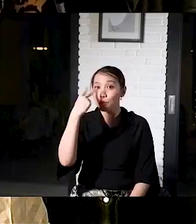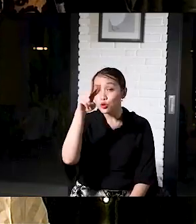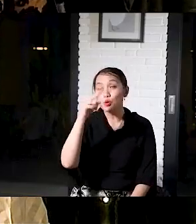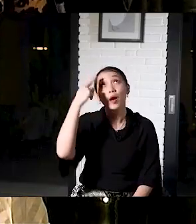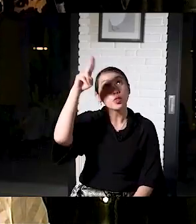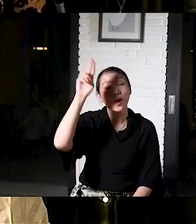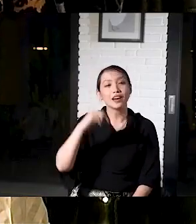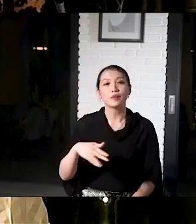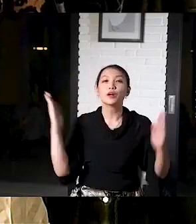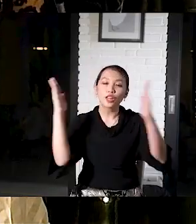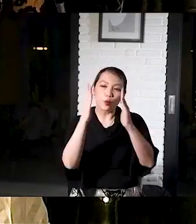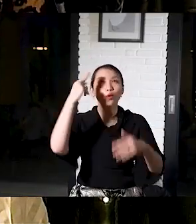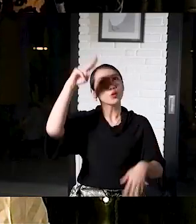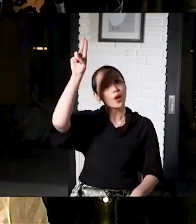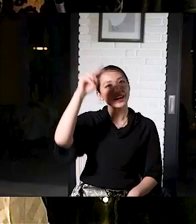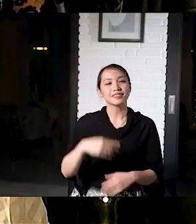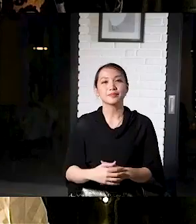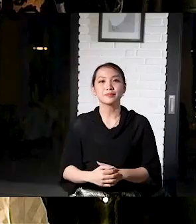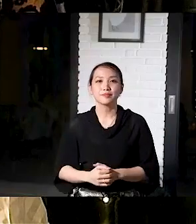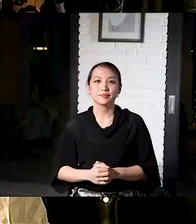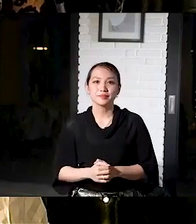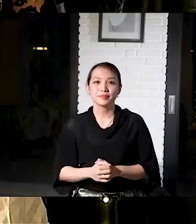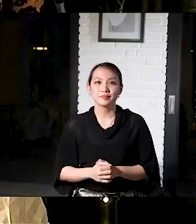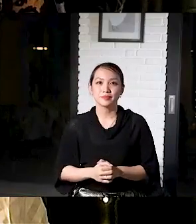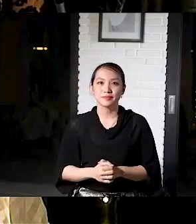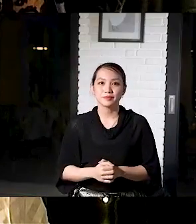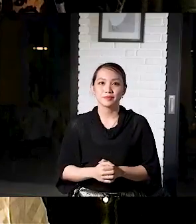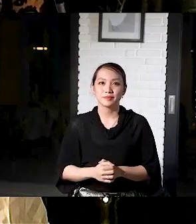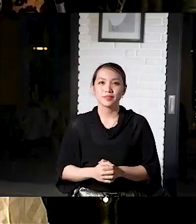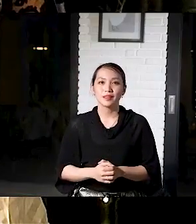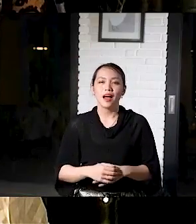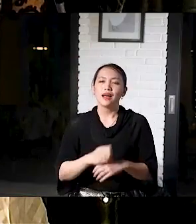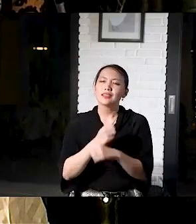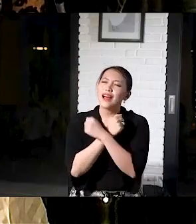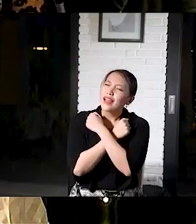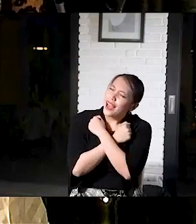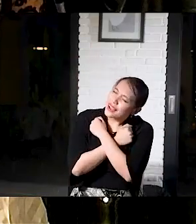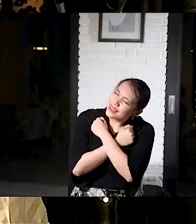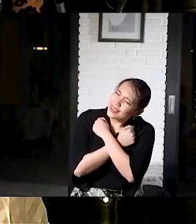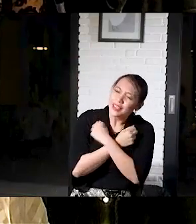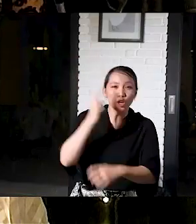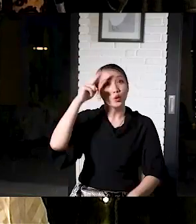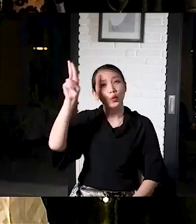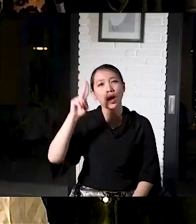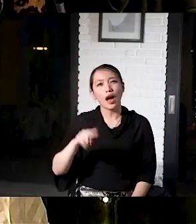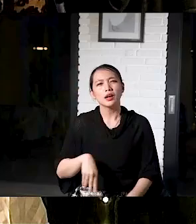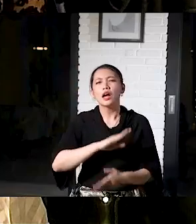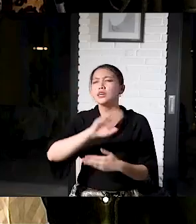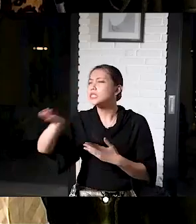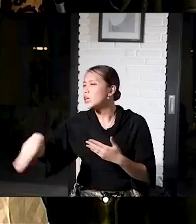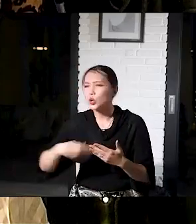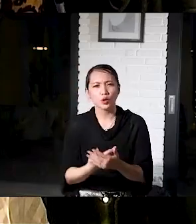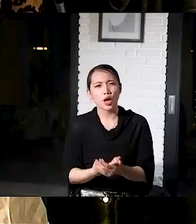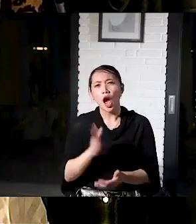kepada saya teringatkan. Sayangi Tuhan apa adanya, bukan karena mujizatnya, bukan karena